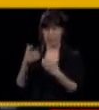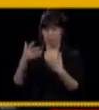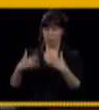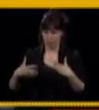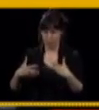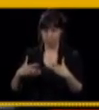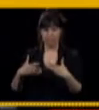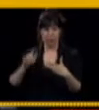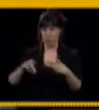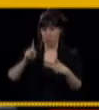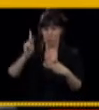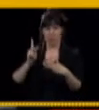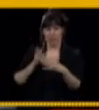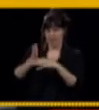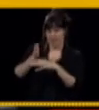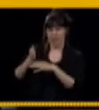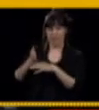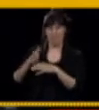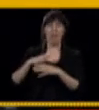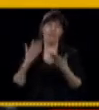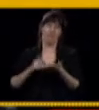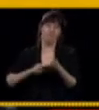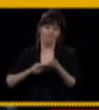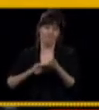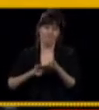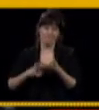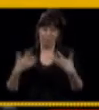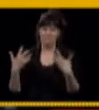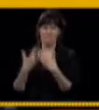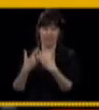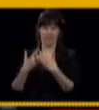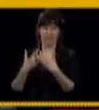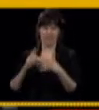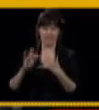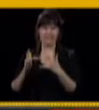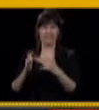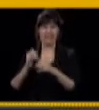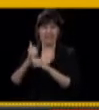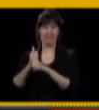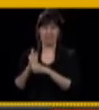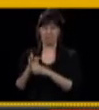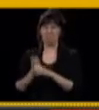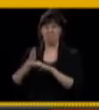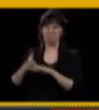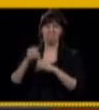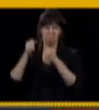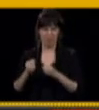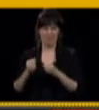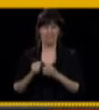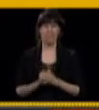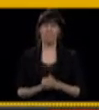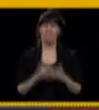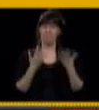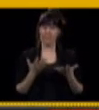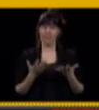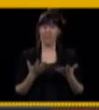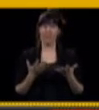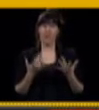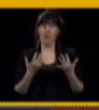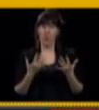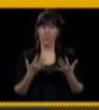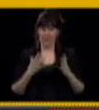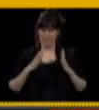mais l'homme dit le portail et remis en place et puis déjà on a 12 mail personnes là qui ont